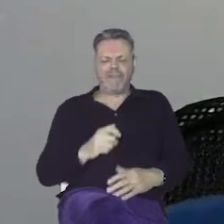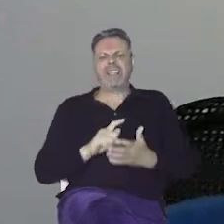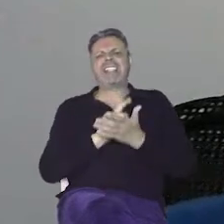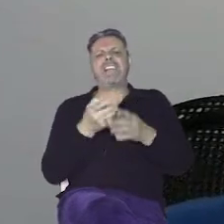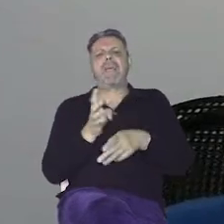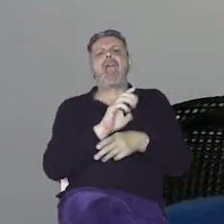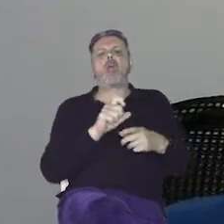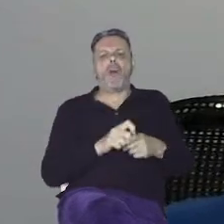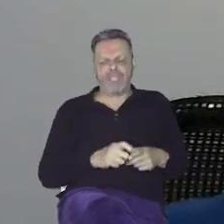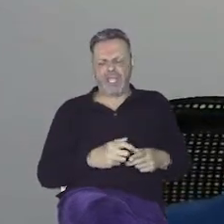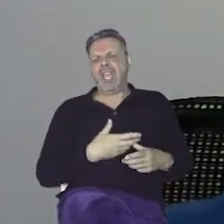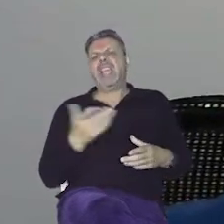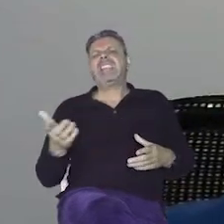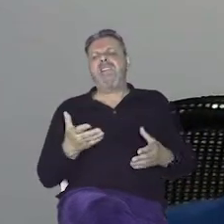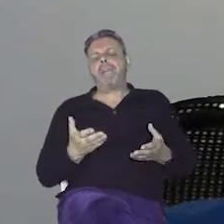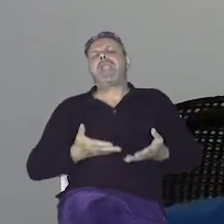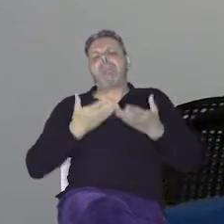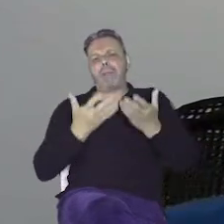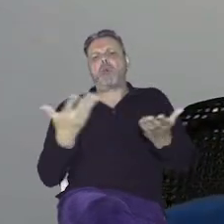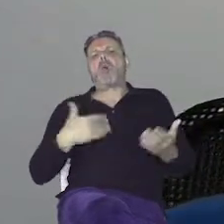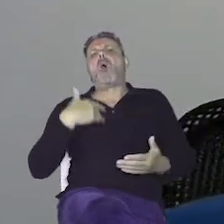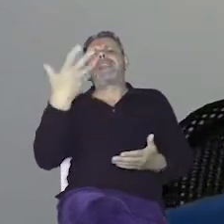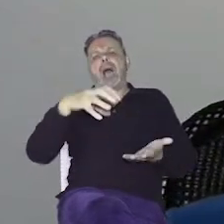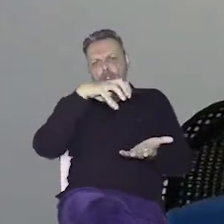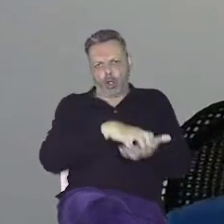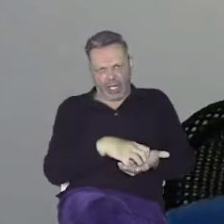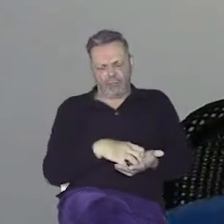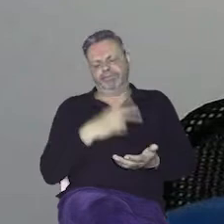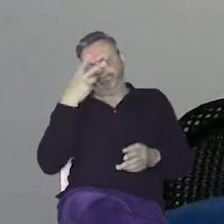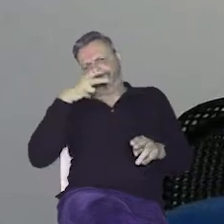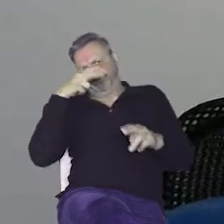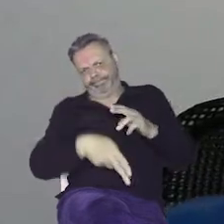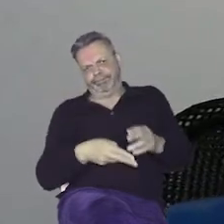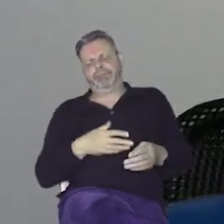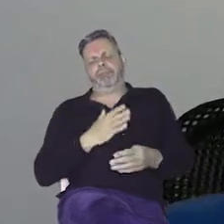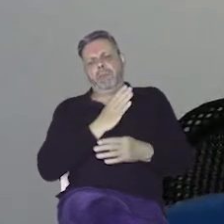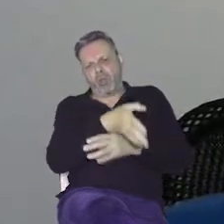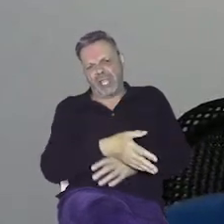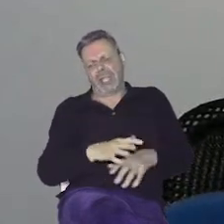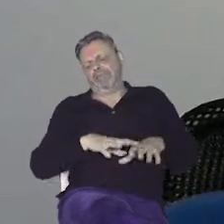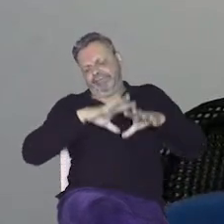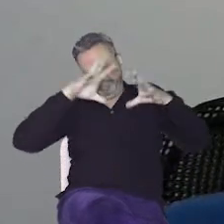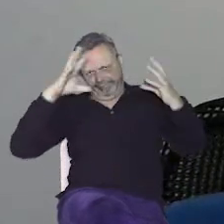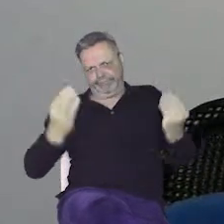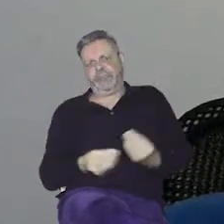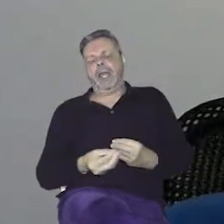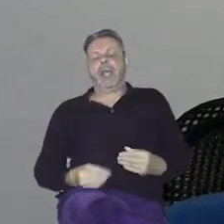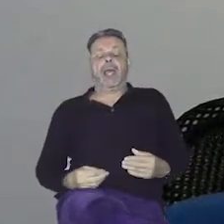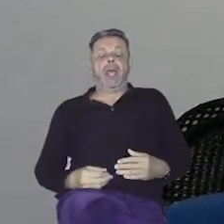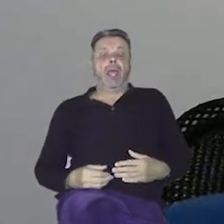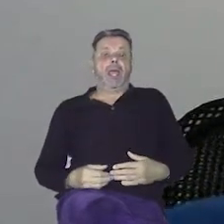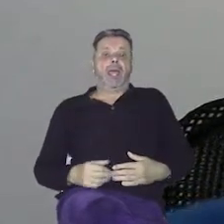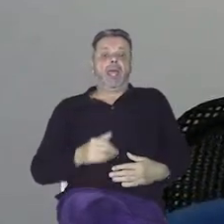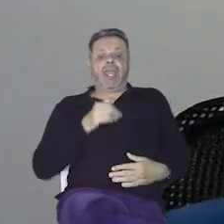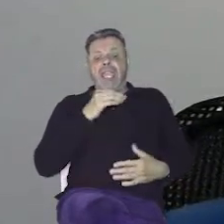COVID-a sve one preporuke koje je stožer Republike Hrvatske donio i nastavni zavod, i